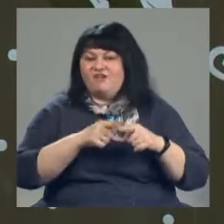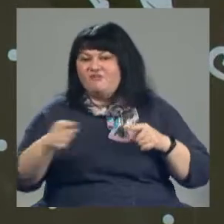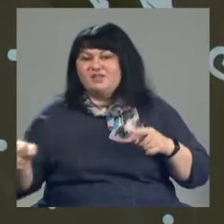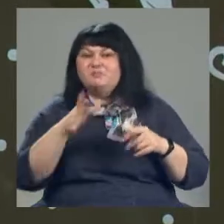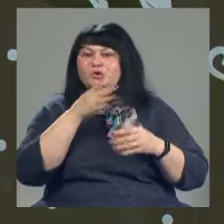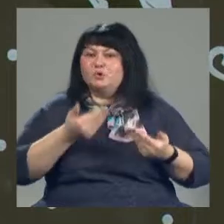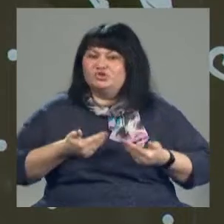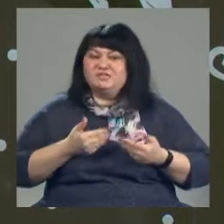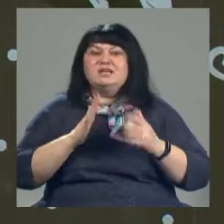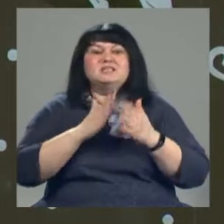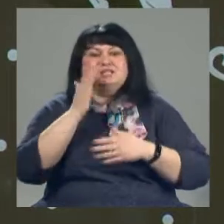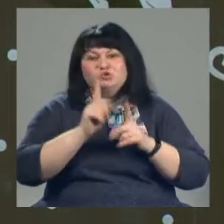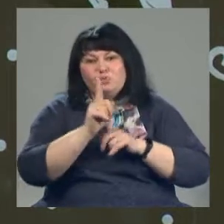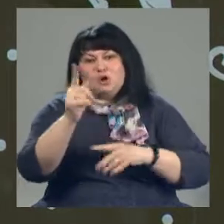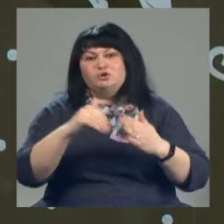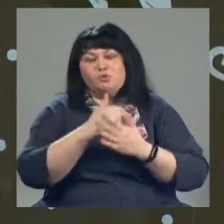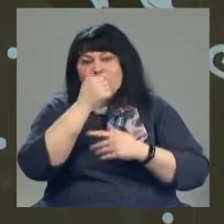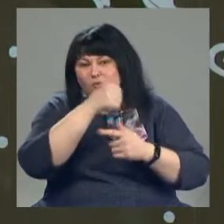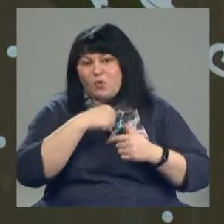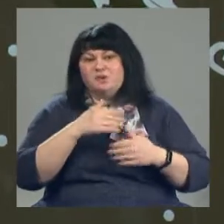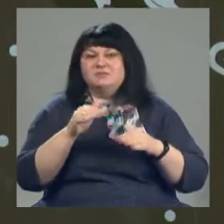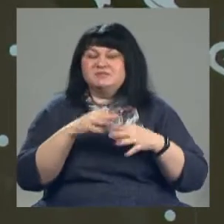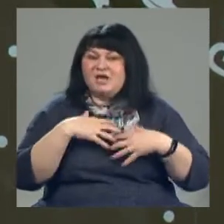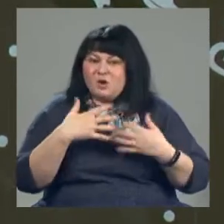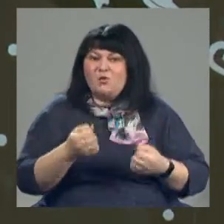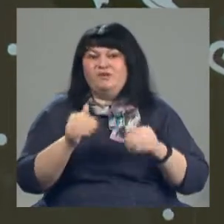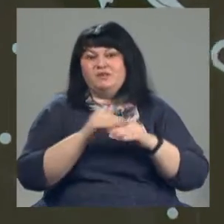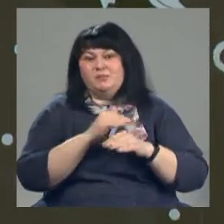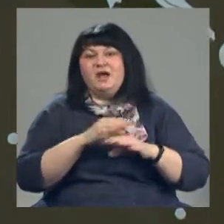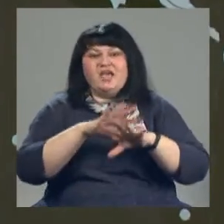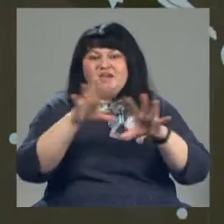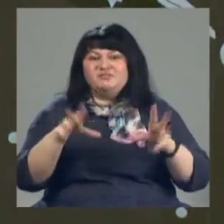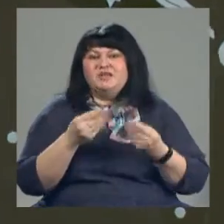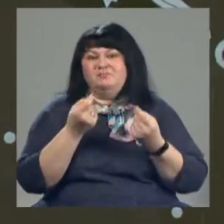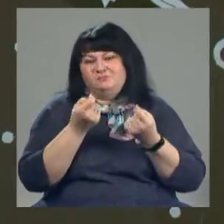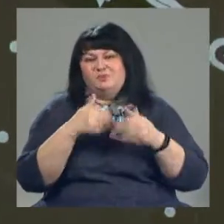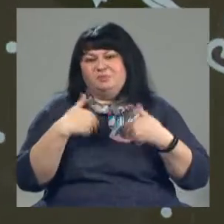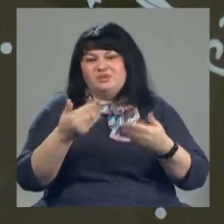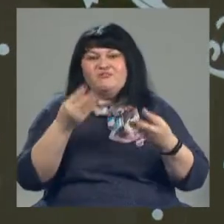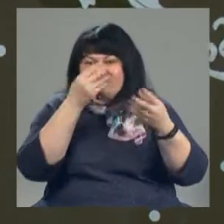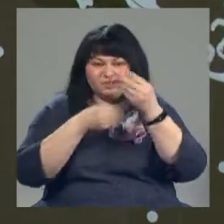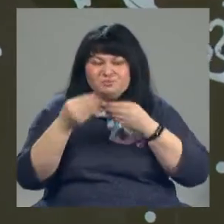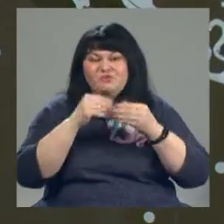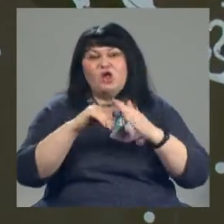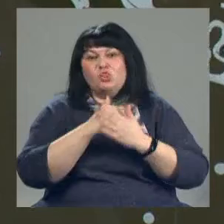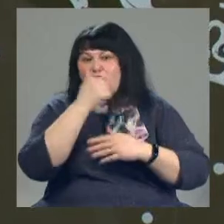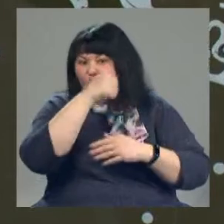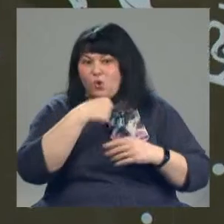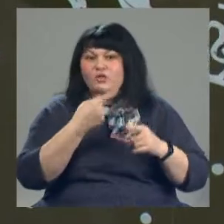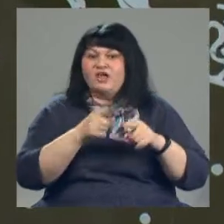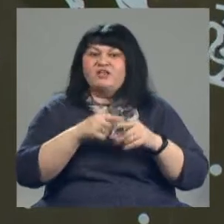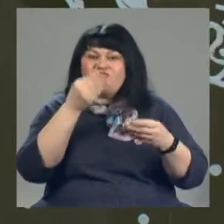Новым годом, здоровья, добра. И, конечно, хочется пожелать вам всем немного волшебства, потому что Новый год – волшебный праздник. Все мы